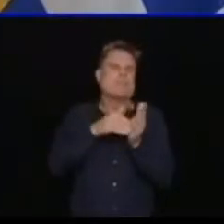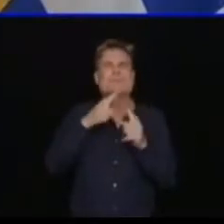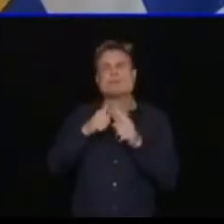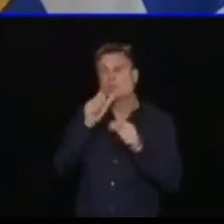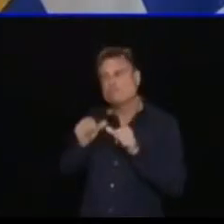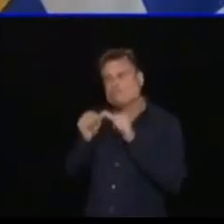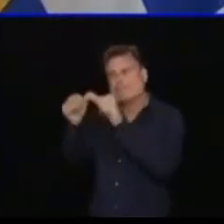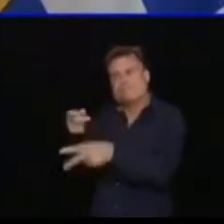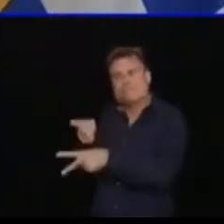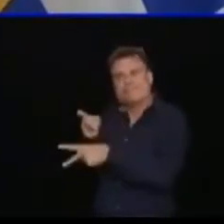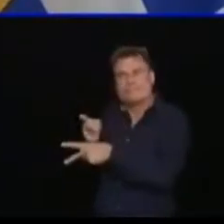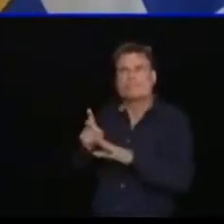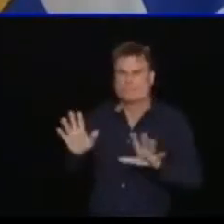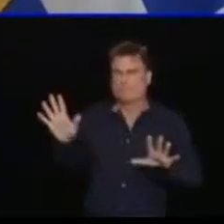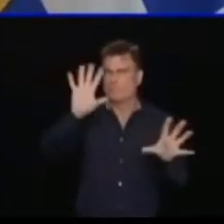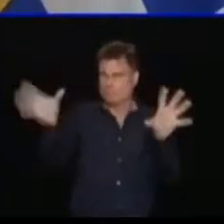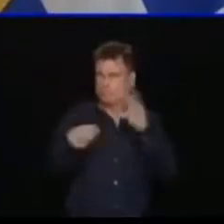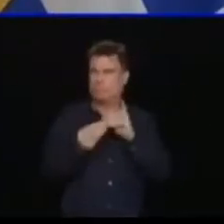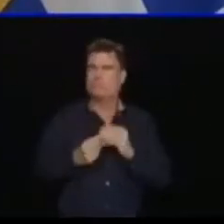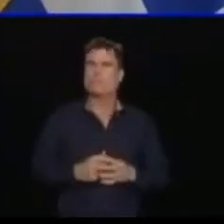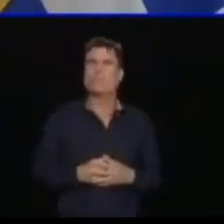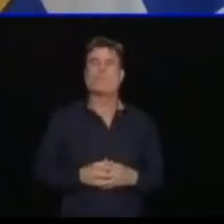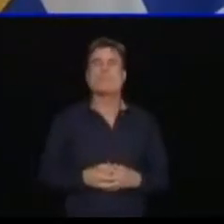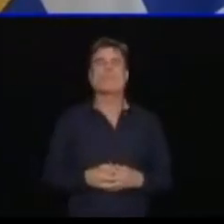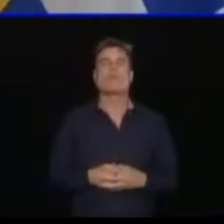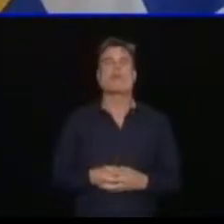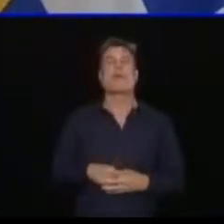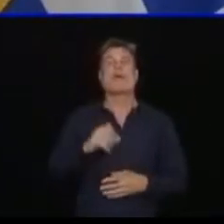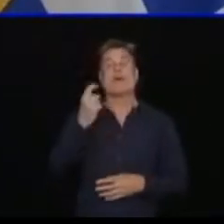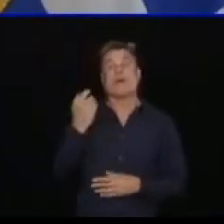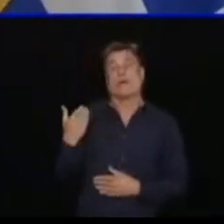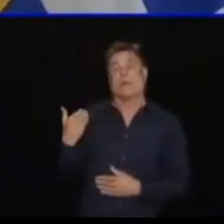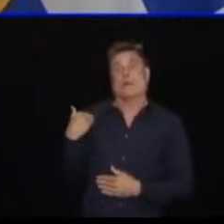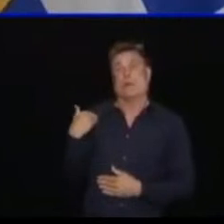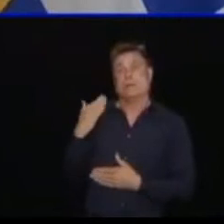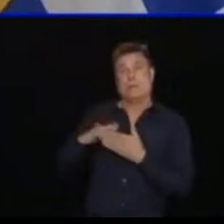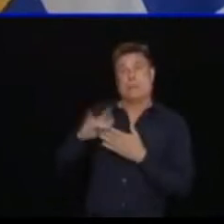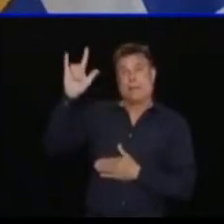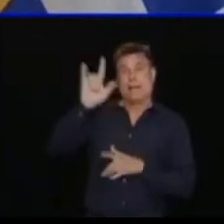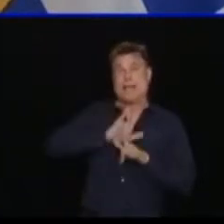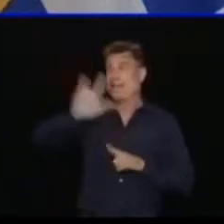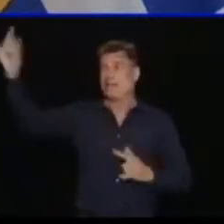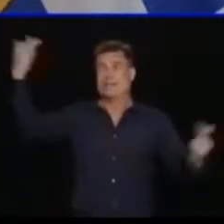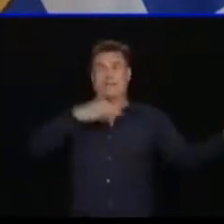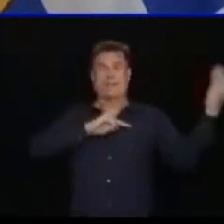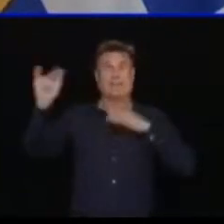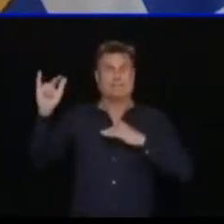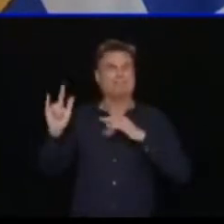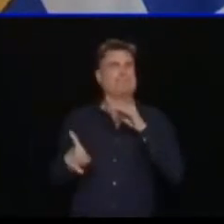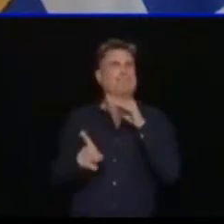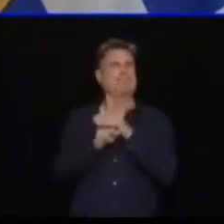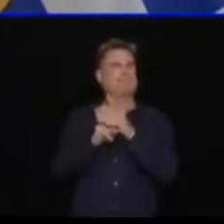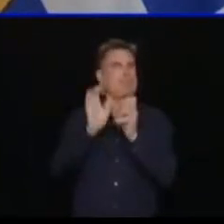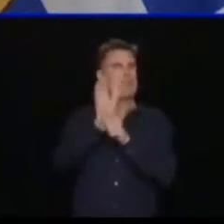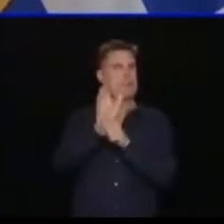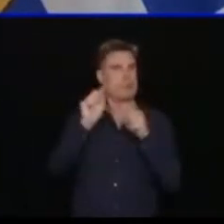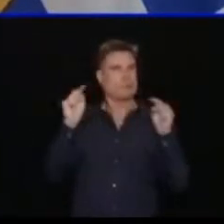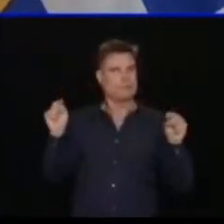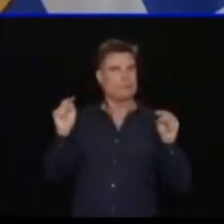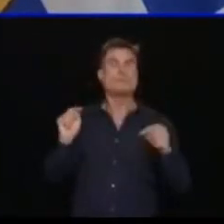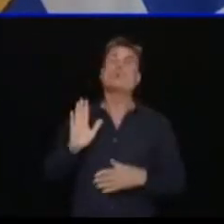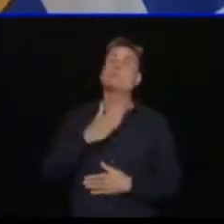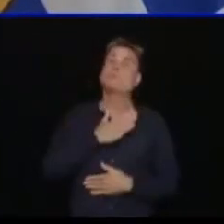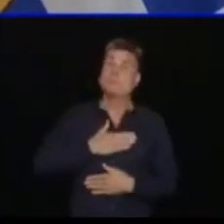所以大家也要记住，如果你去过最近如果有飞过查过飞机的，都要